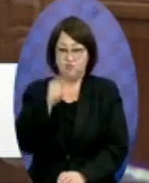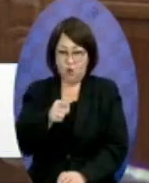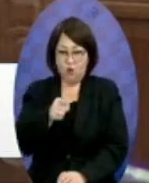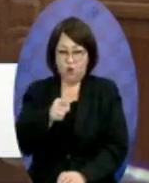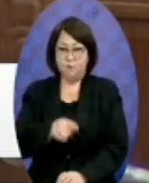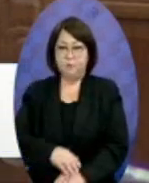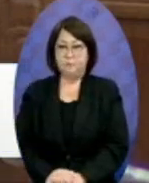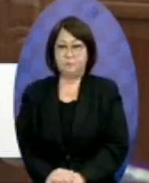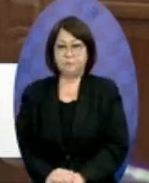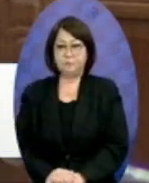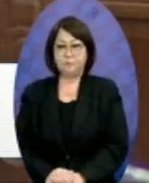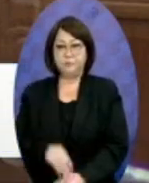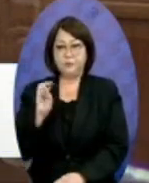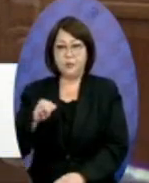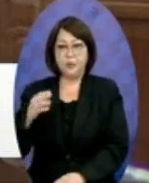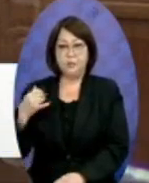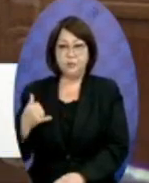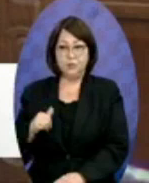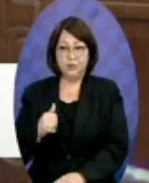Тийм учраас